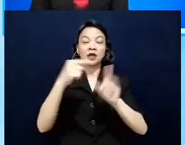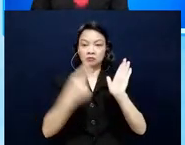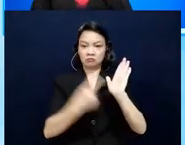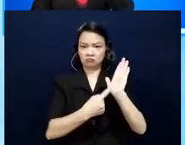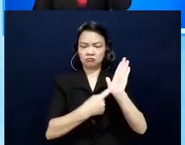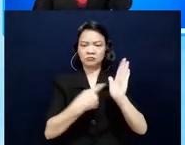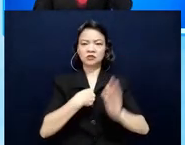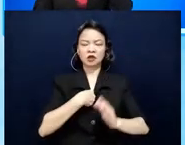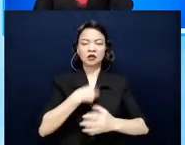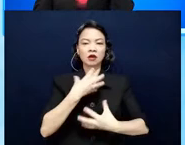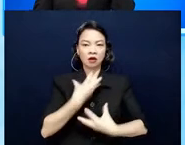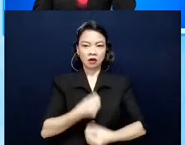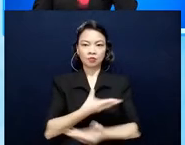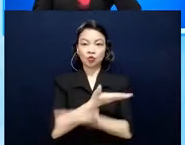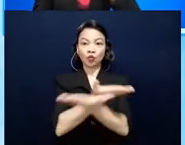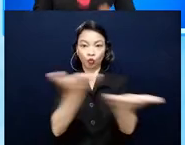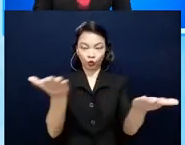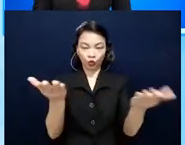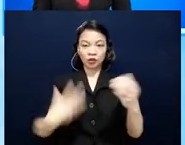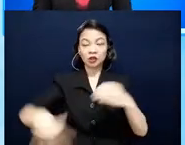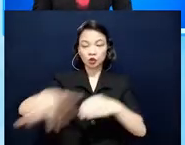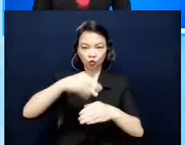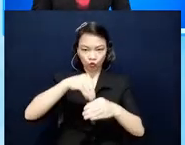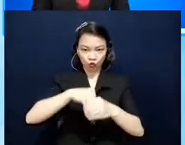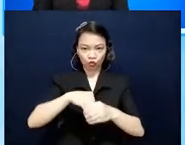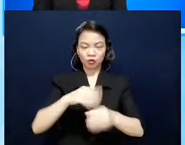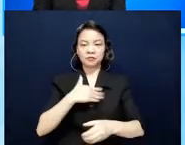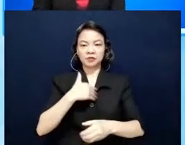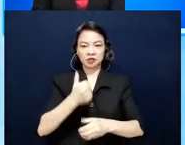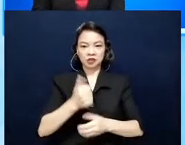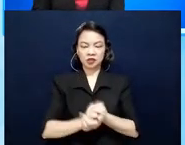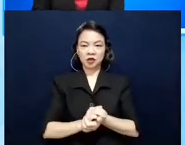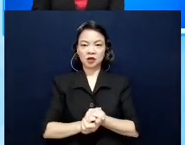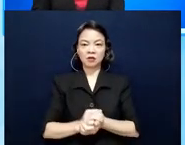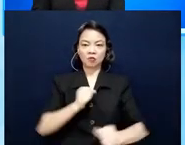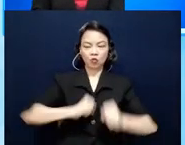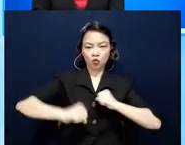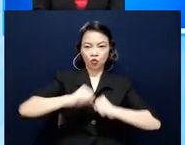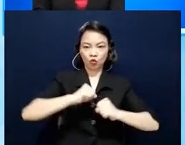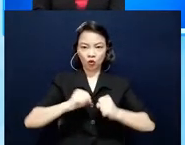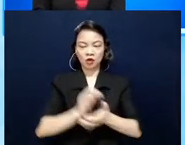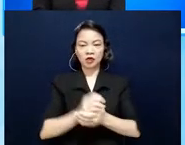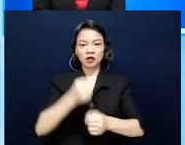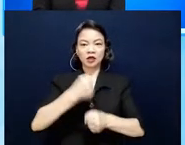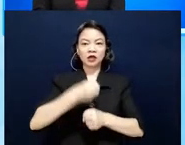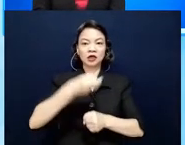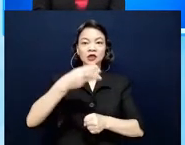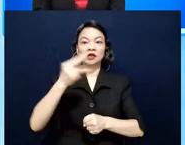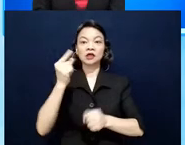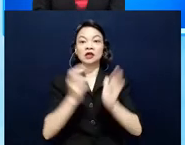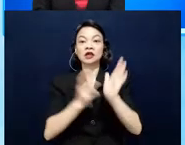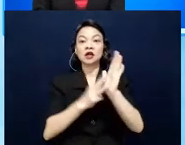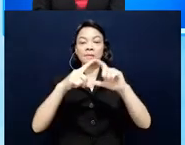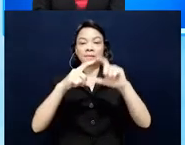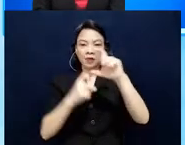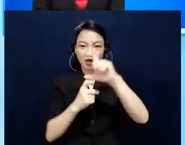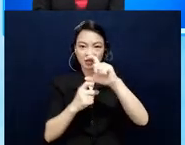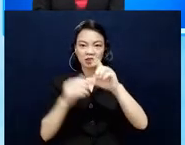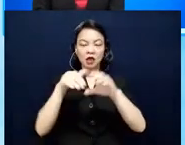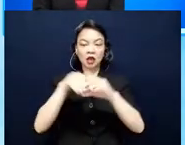para peserta yang terlibat dapat membudayakan gerakan masyarakat hidup sehat dalam setiap